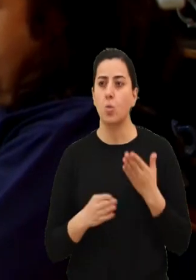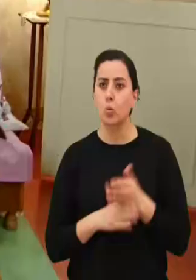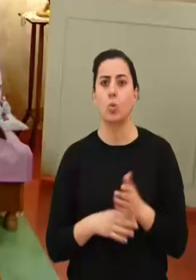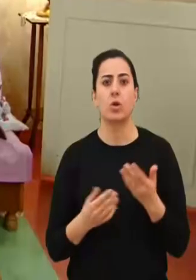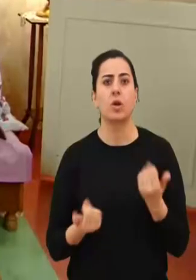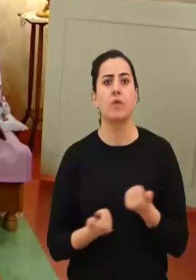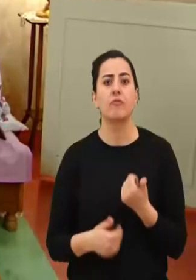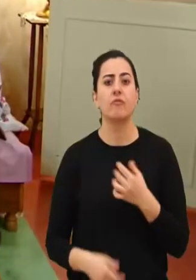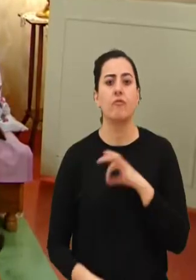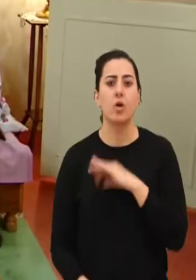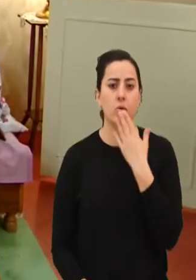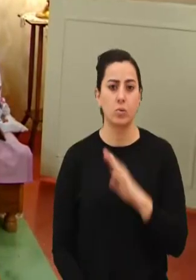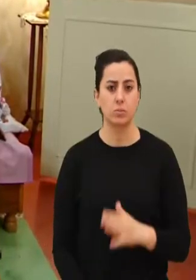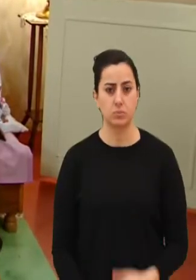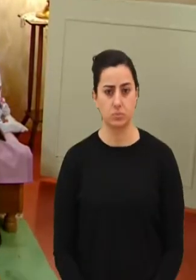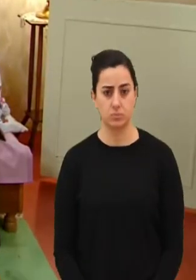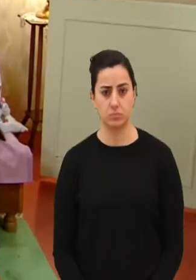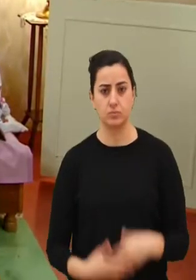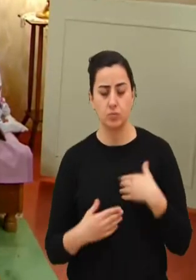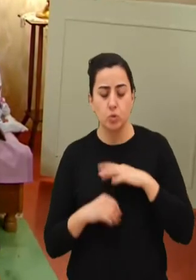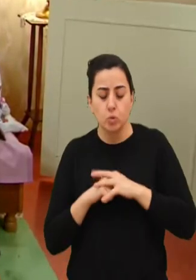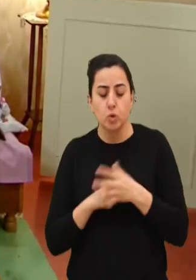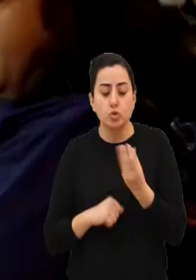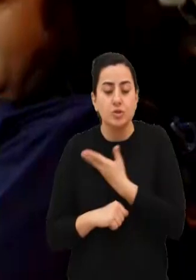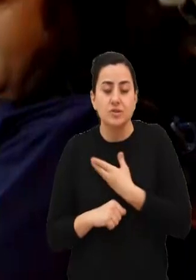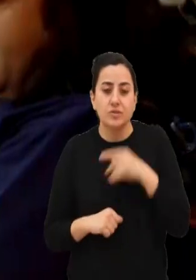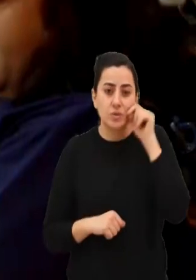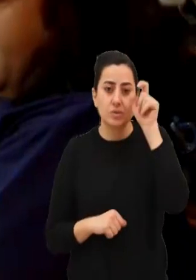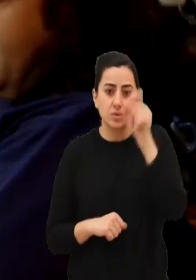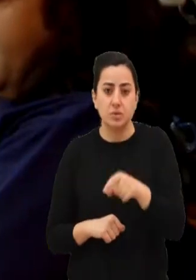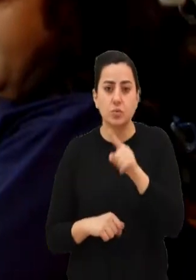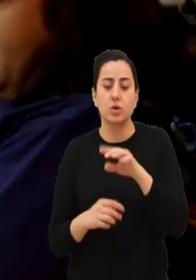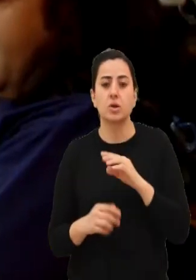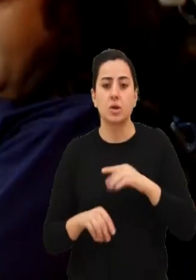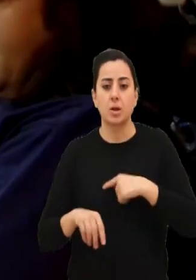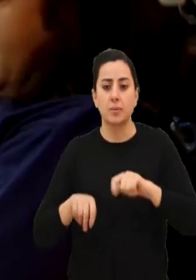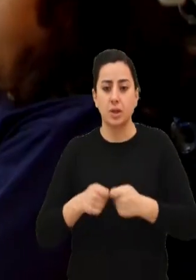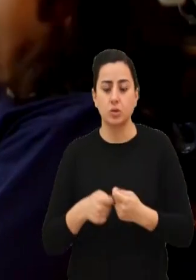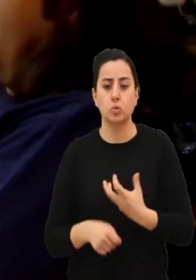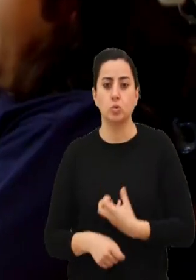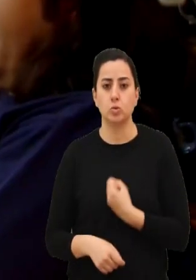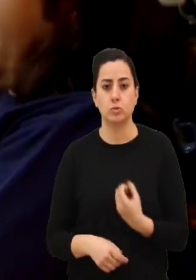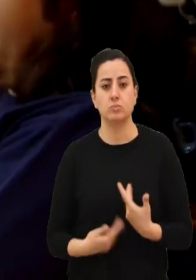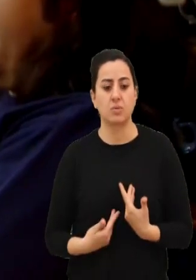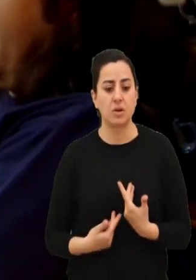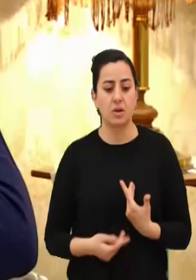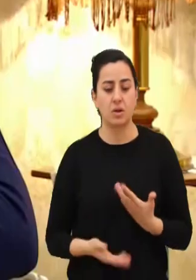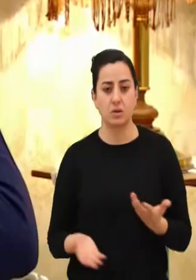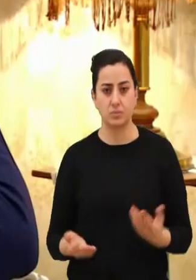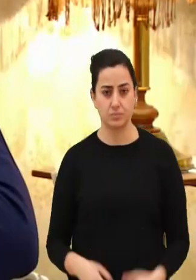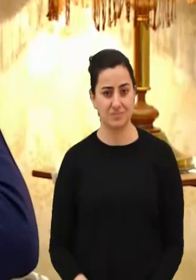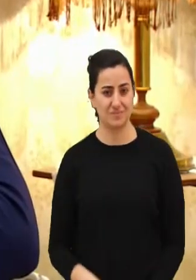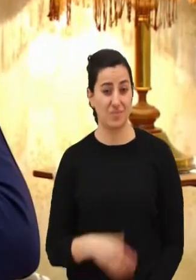yani. Dünyada en çok sevdiğin insan kırıldıktan sonra, o üzgün olduktan sonra... Ay be